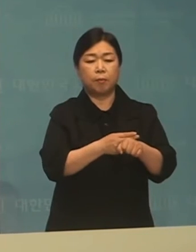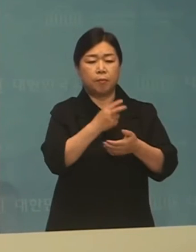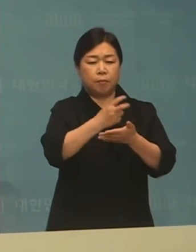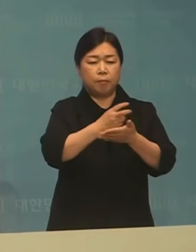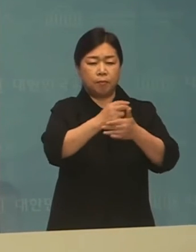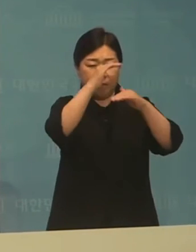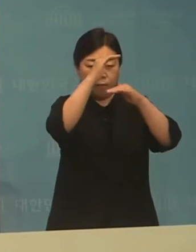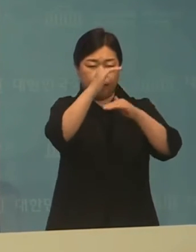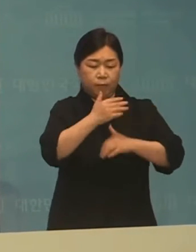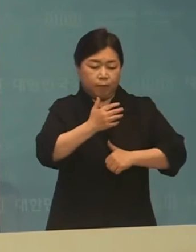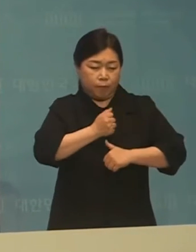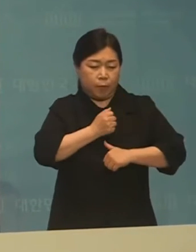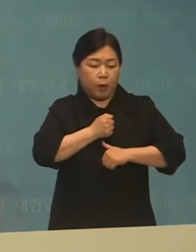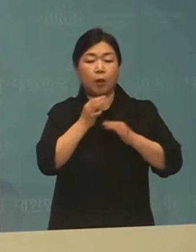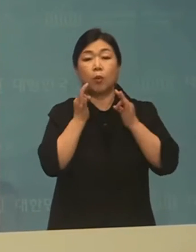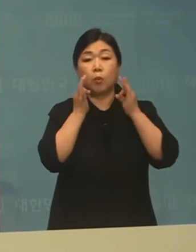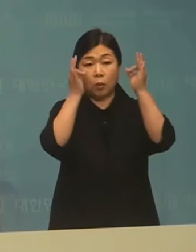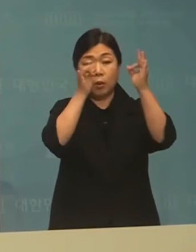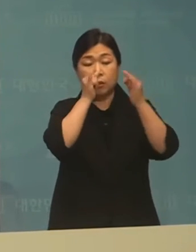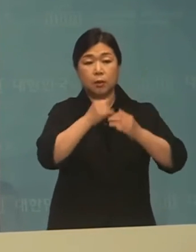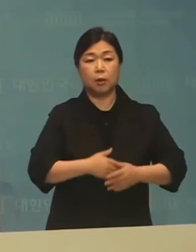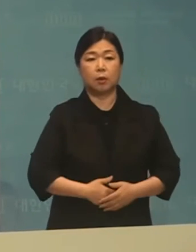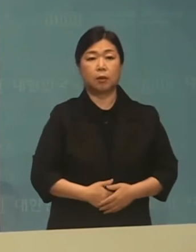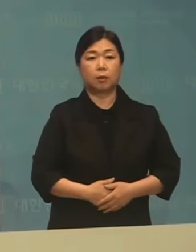벗어나지 않으려고 노력해왔습니다.